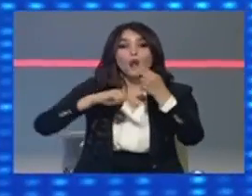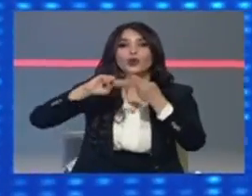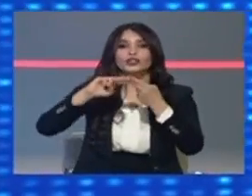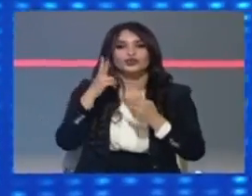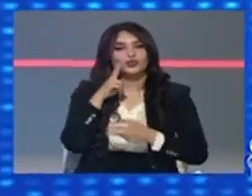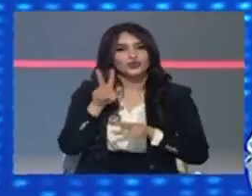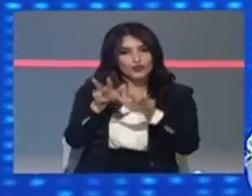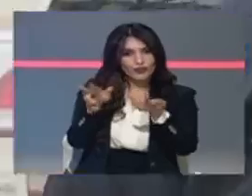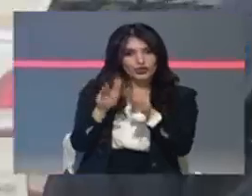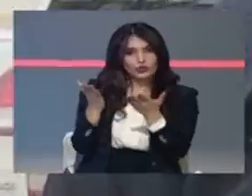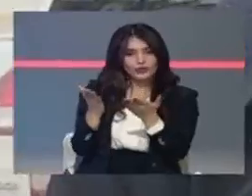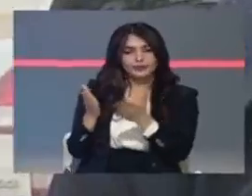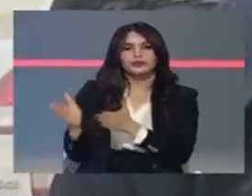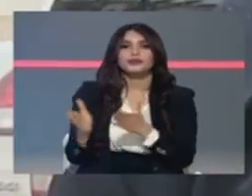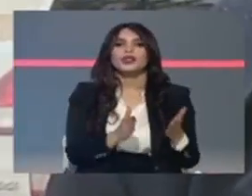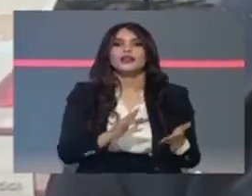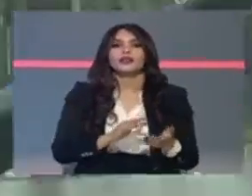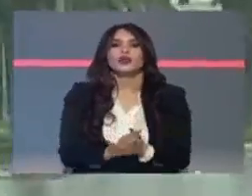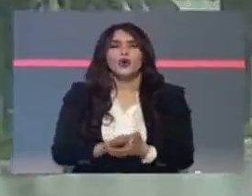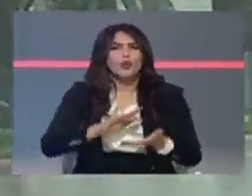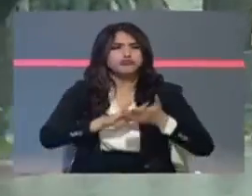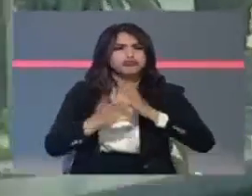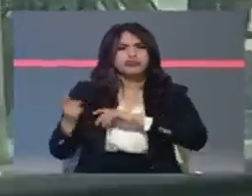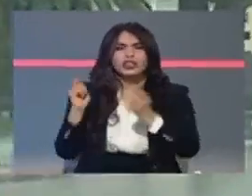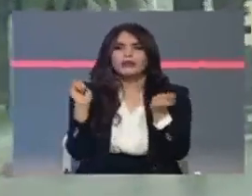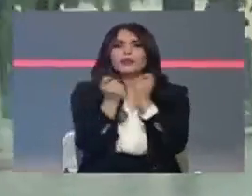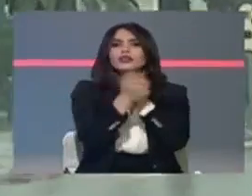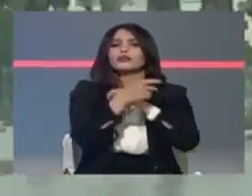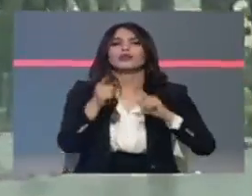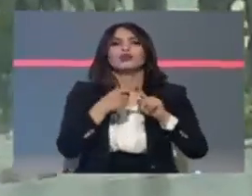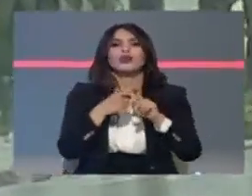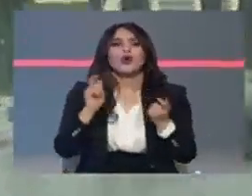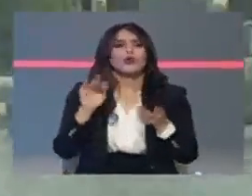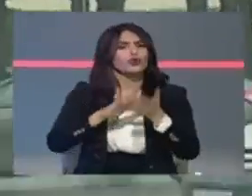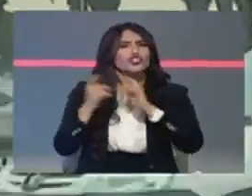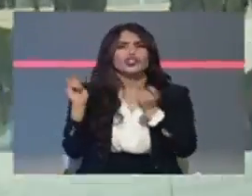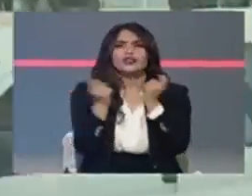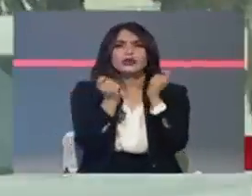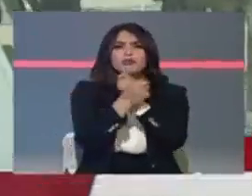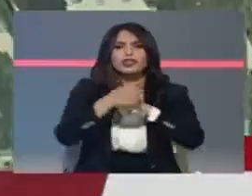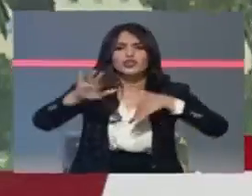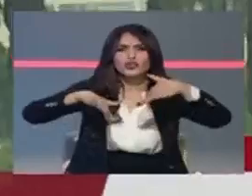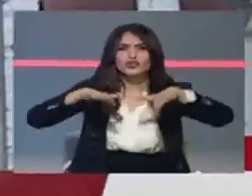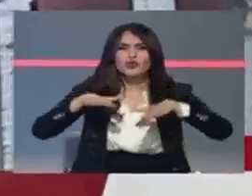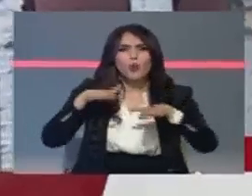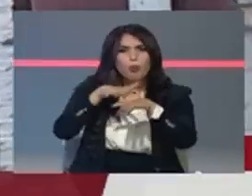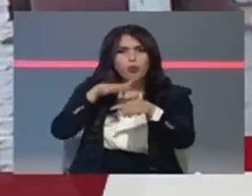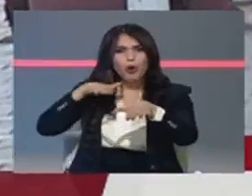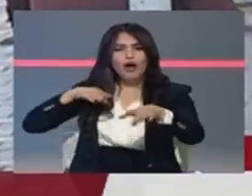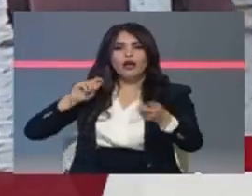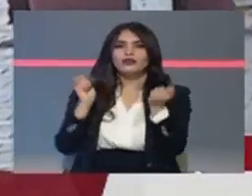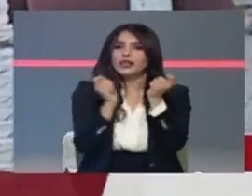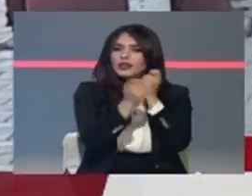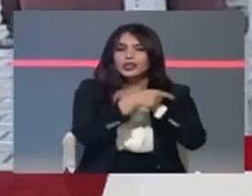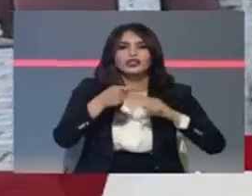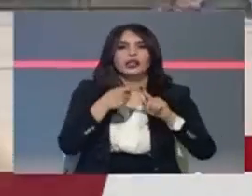هذا الروبورتاج. كل شيء تبدل، كل شيء تغير، حركة الشوارع واكتظاظها، قضاء